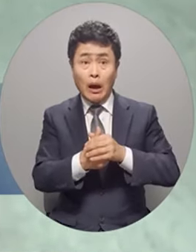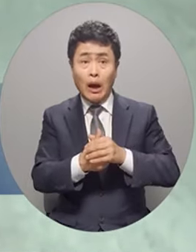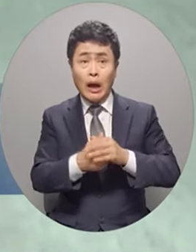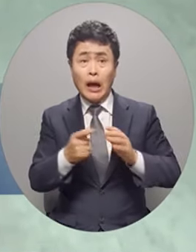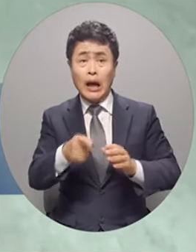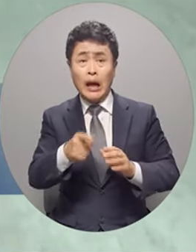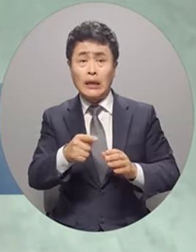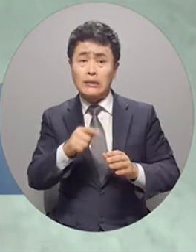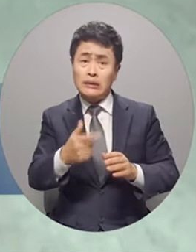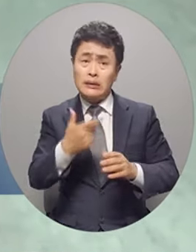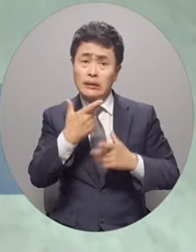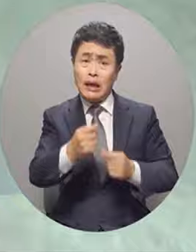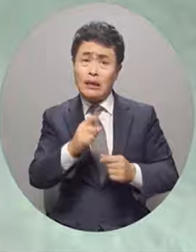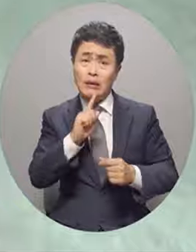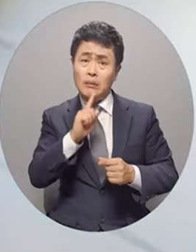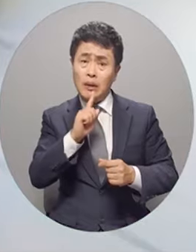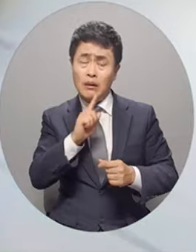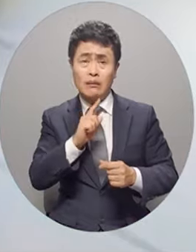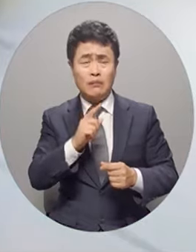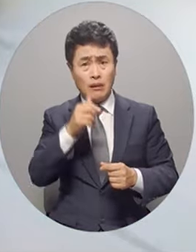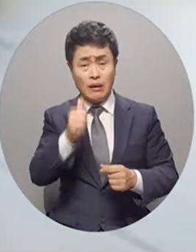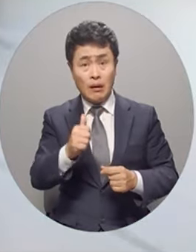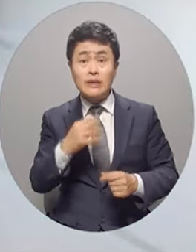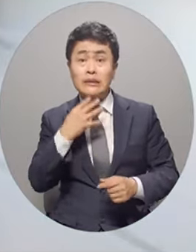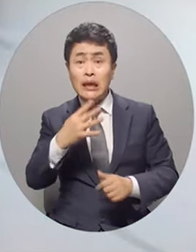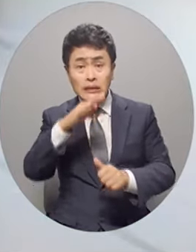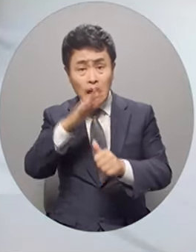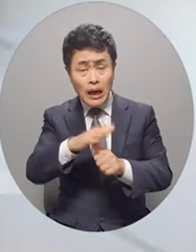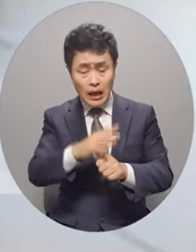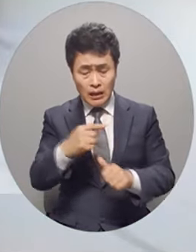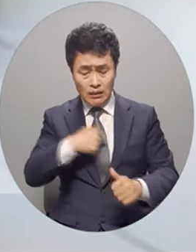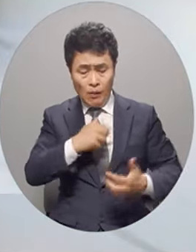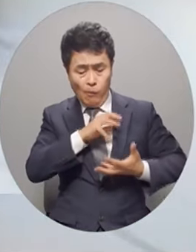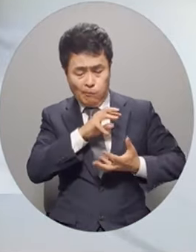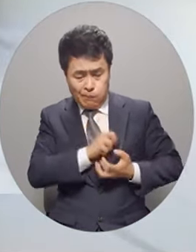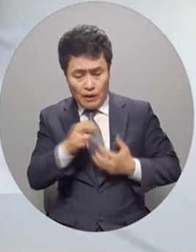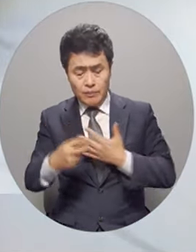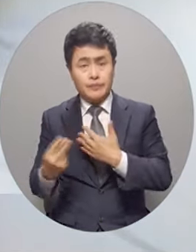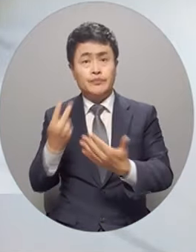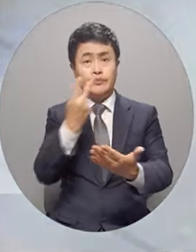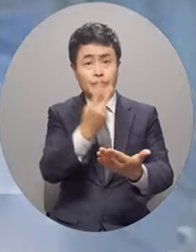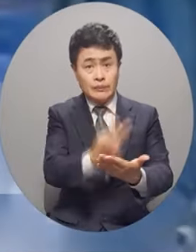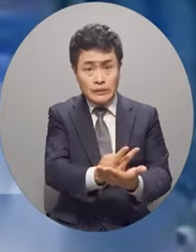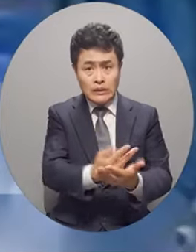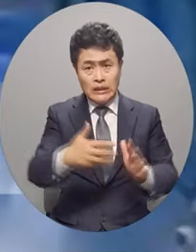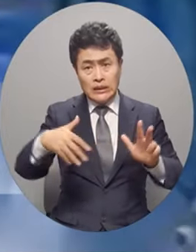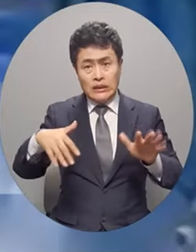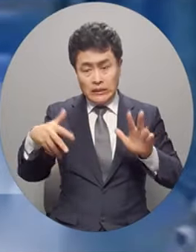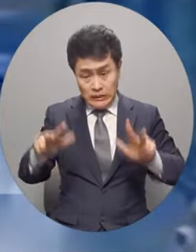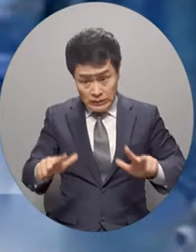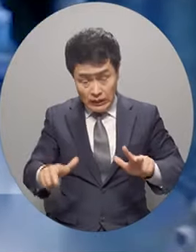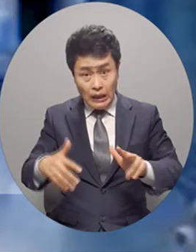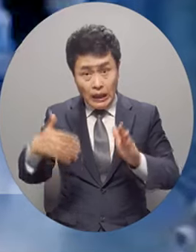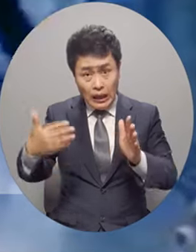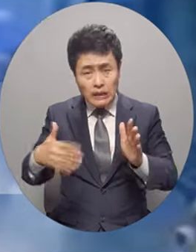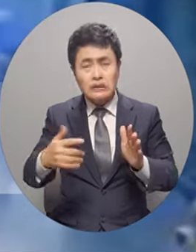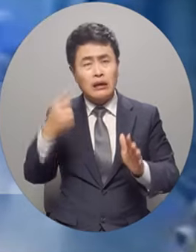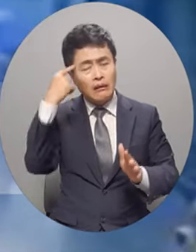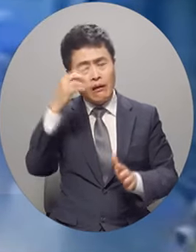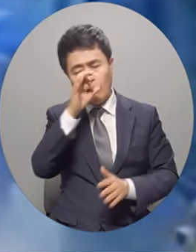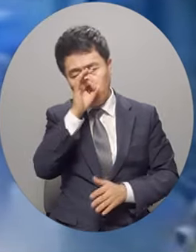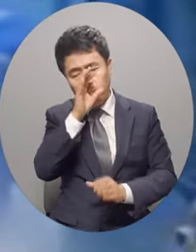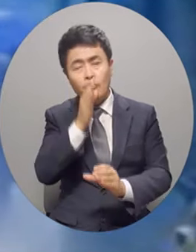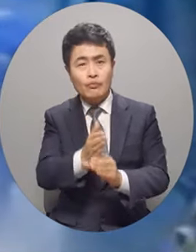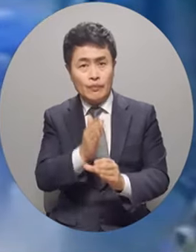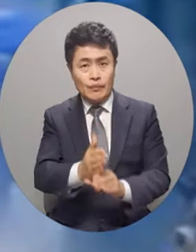없던 도장이니까. 4살 아이는 심정지 상태로 병원으로 옮겨진 뒤 여전히 의식을 찾지 못한 것으로